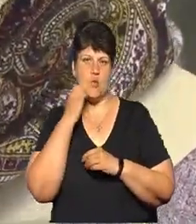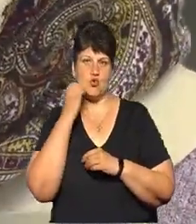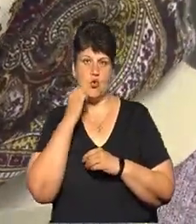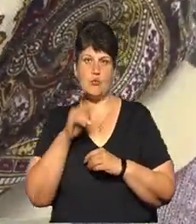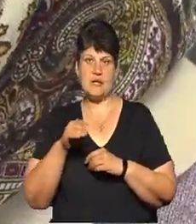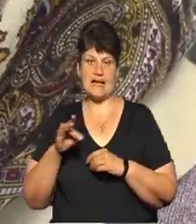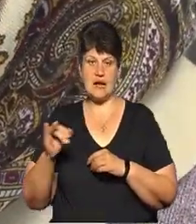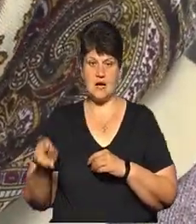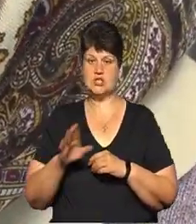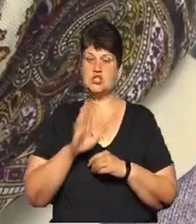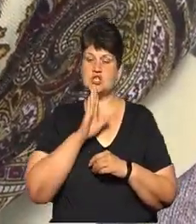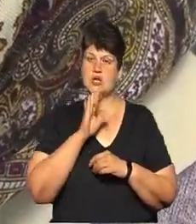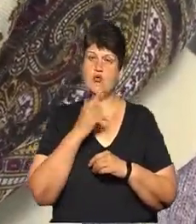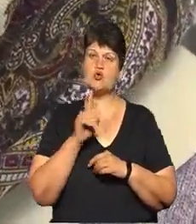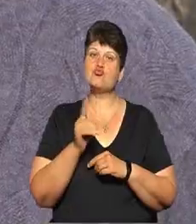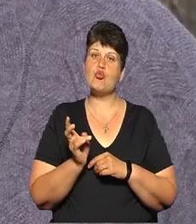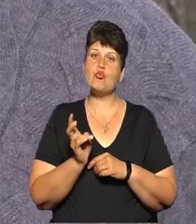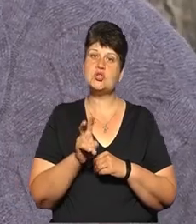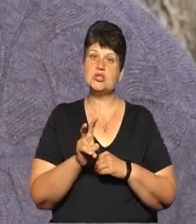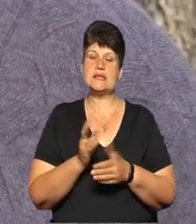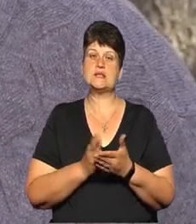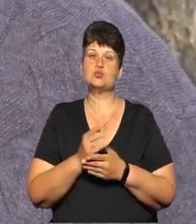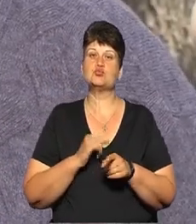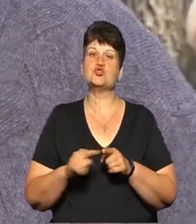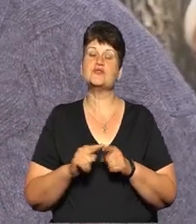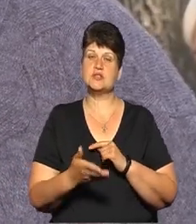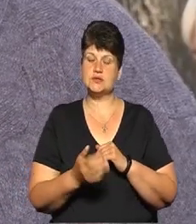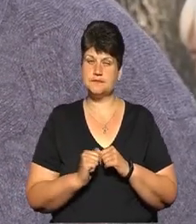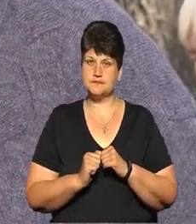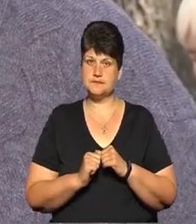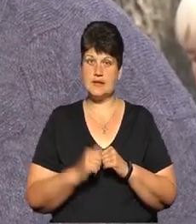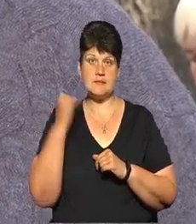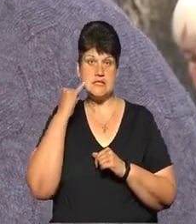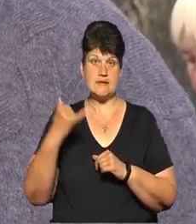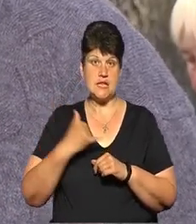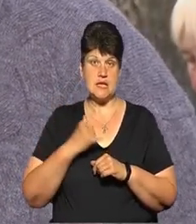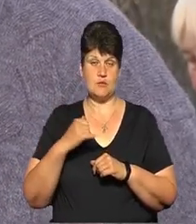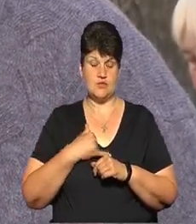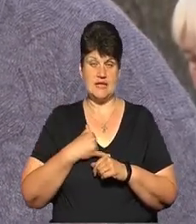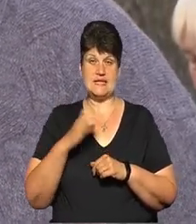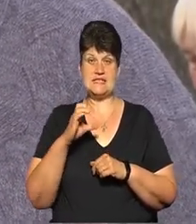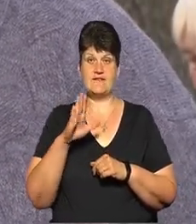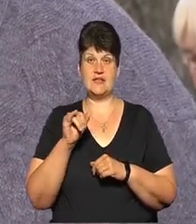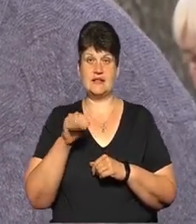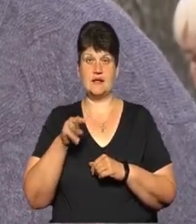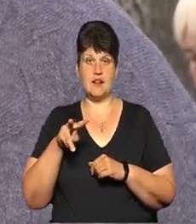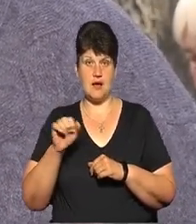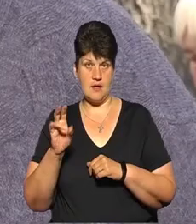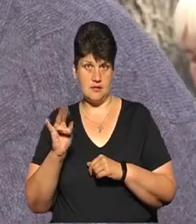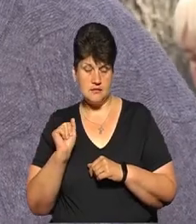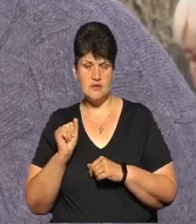Жінка розповіла, чому вони прийшли на службу раніше. Коли нам Світлана подзвонила, що в церкві не прибрано, можливо,